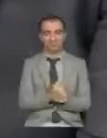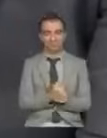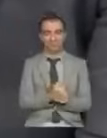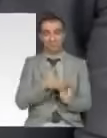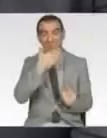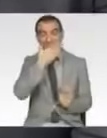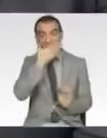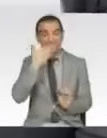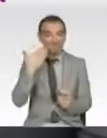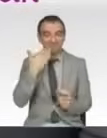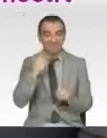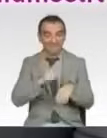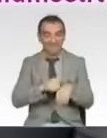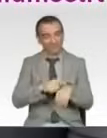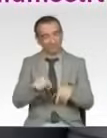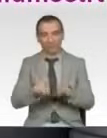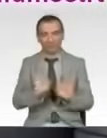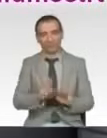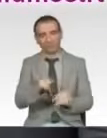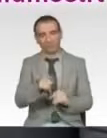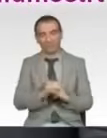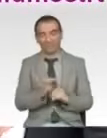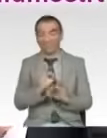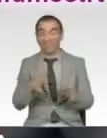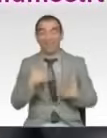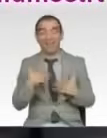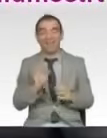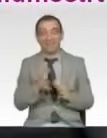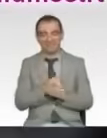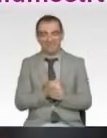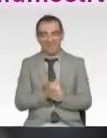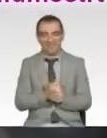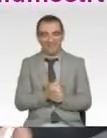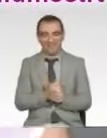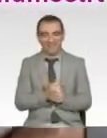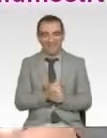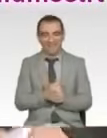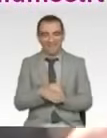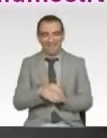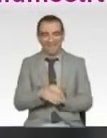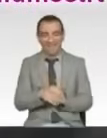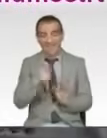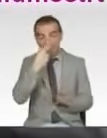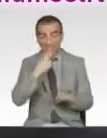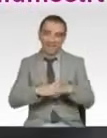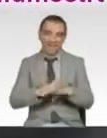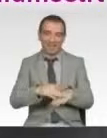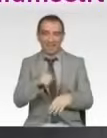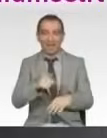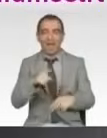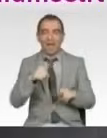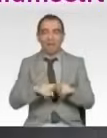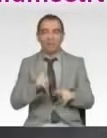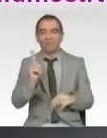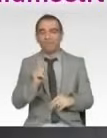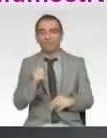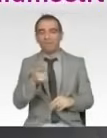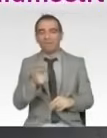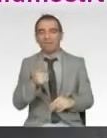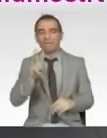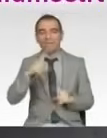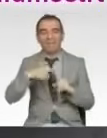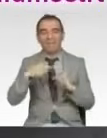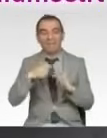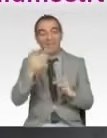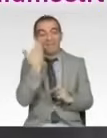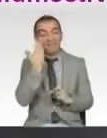iftara kadar buradasın Abdülkerim. Hiç merak etme. Yok. Emin ellerdesin. Önce bir Abdülkerim'in